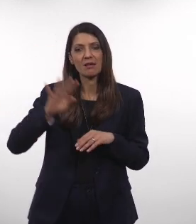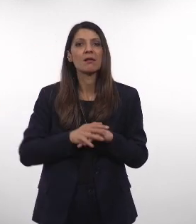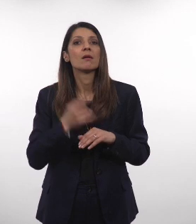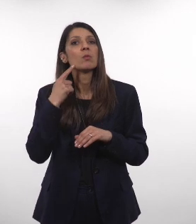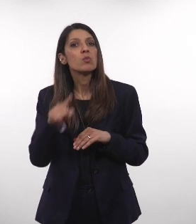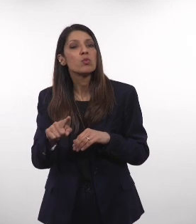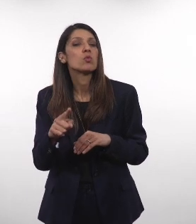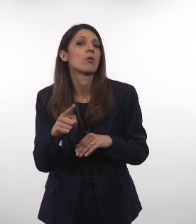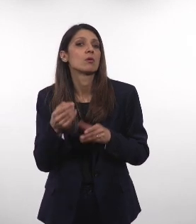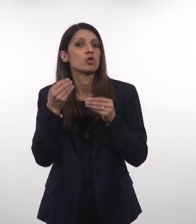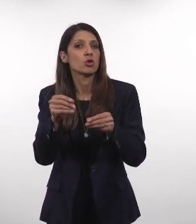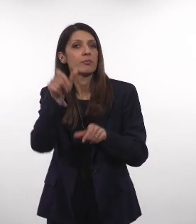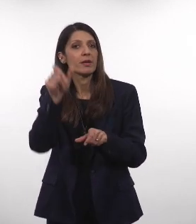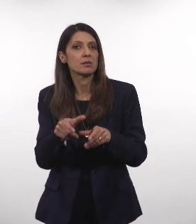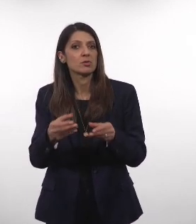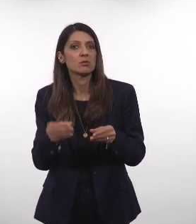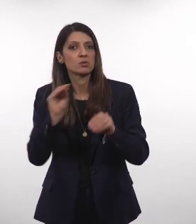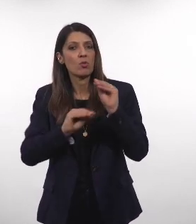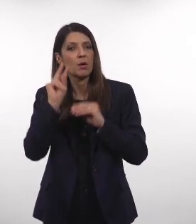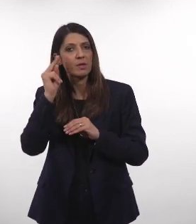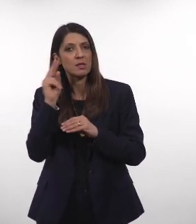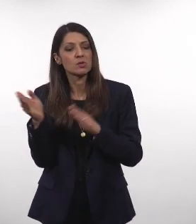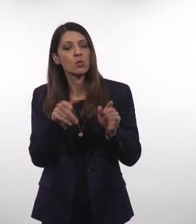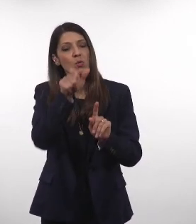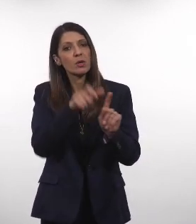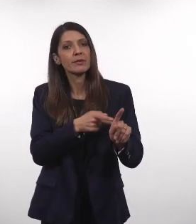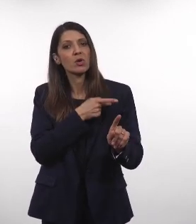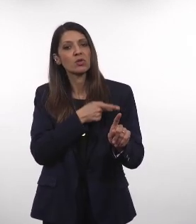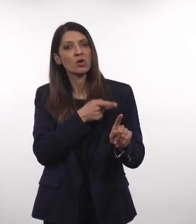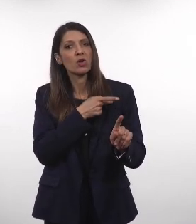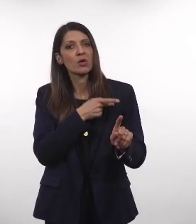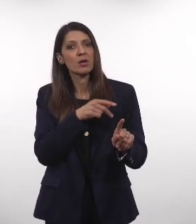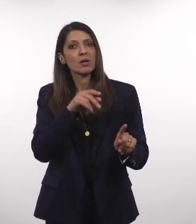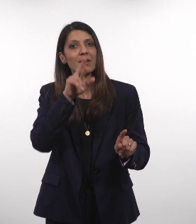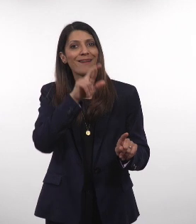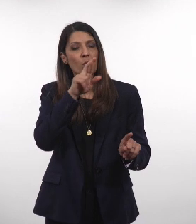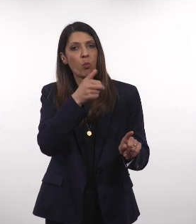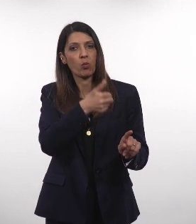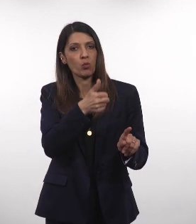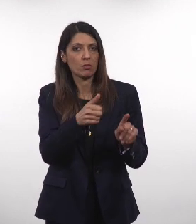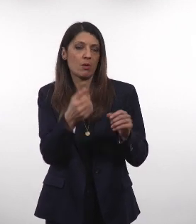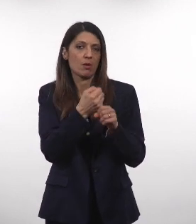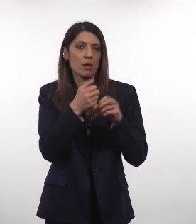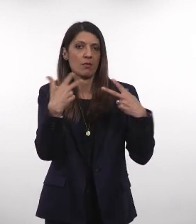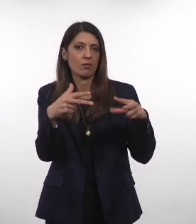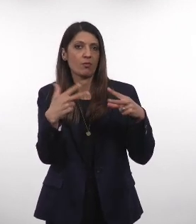l'habituation aux soins également. Et puis la vidéo du docteur docteur Ernoux, qui a également été